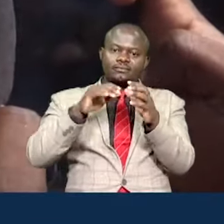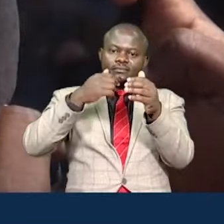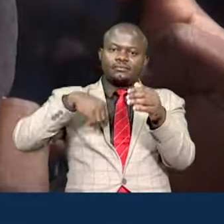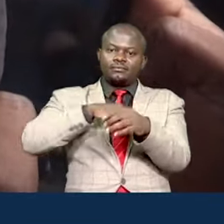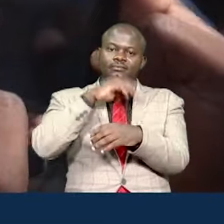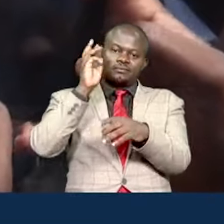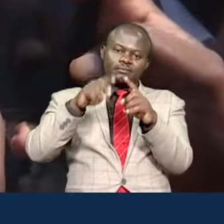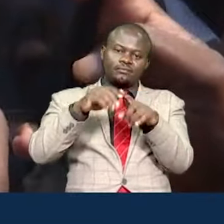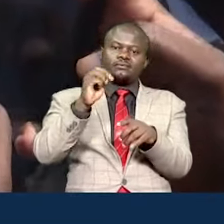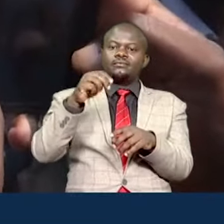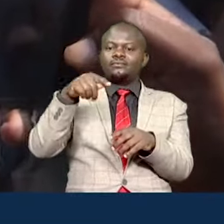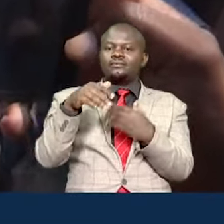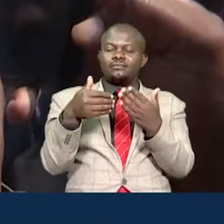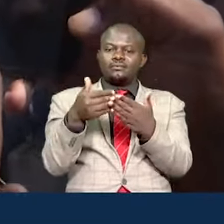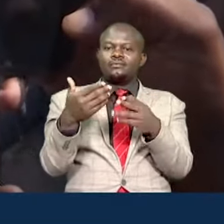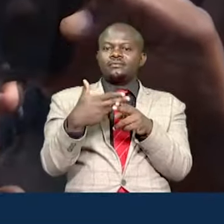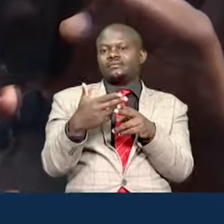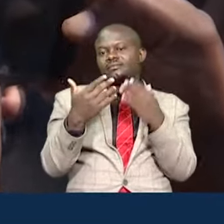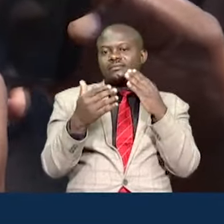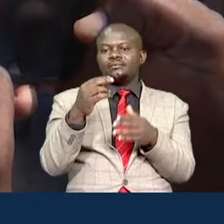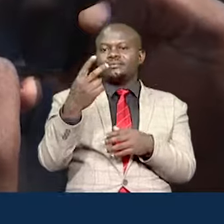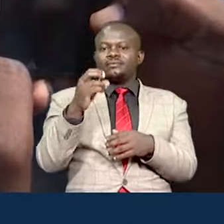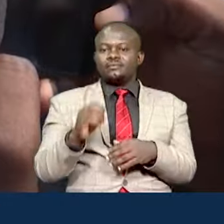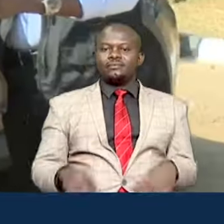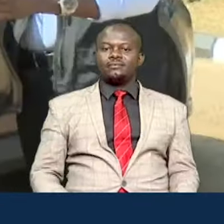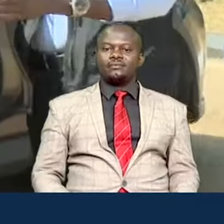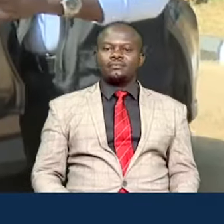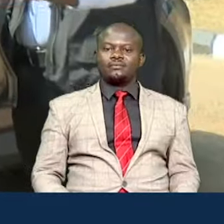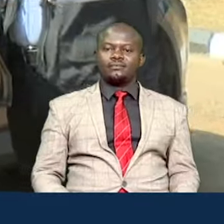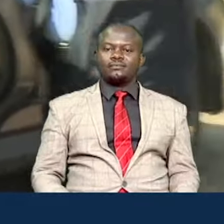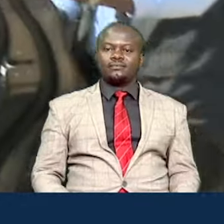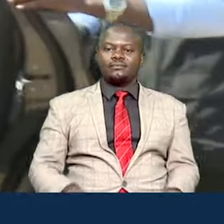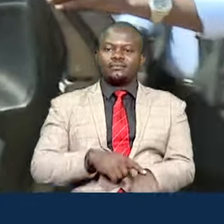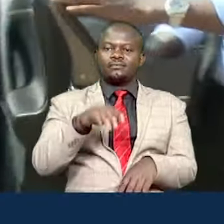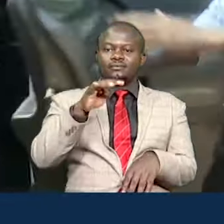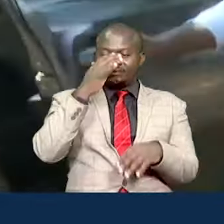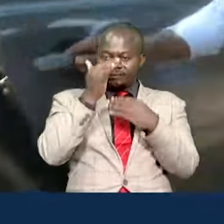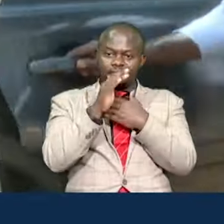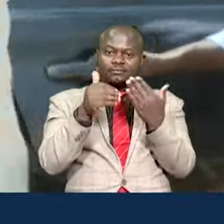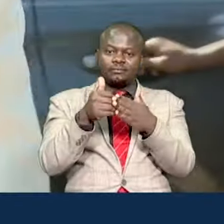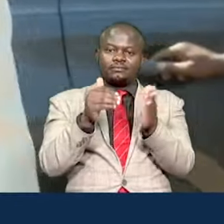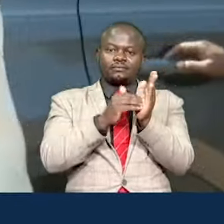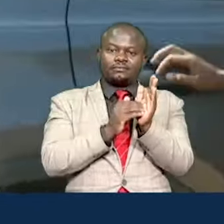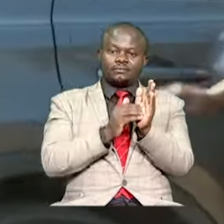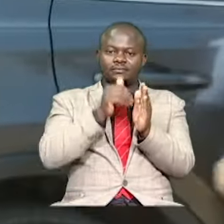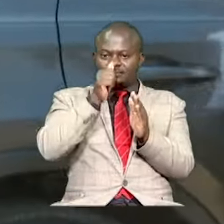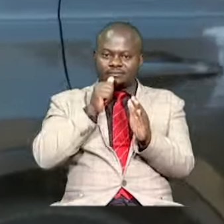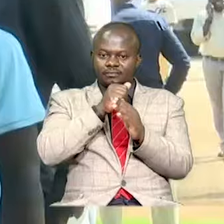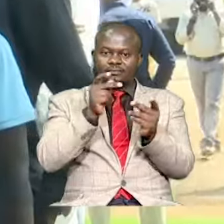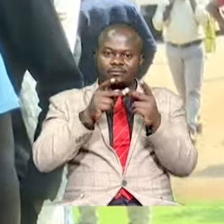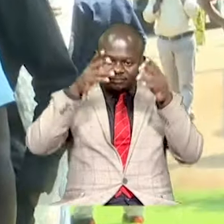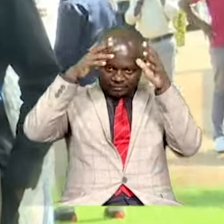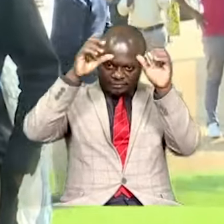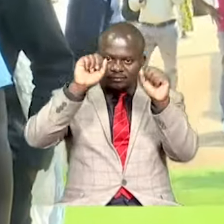rizatsinda y'abadepite, riri gutsinda y'abadepite niba tubone 20, abadepite 20. Saa yine za mu gitondo kandi umukandida wigenga ku mwanya wa perezida